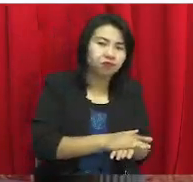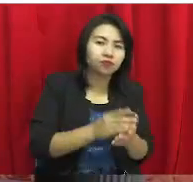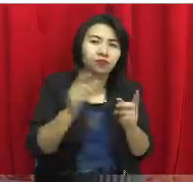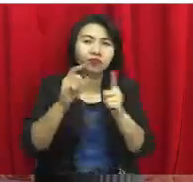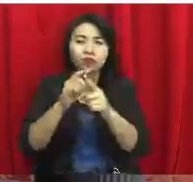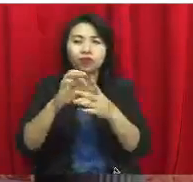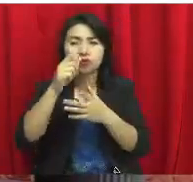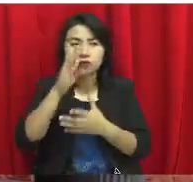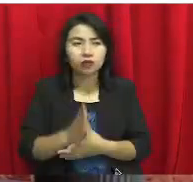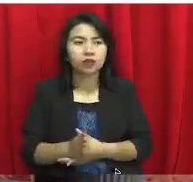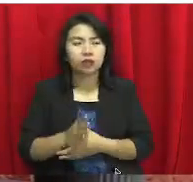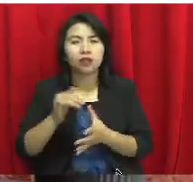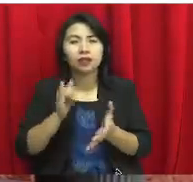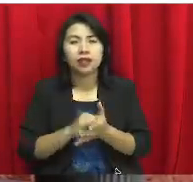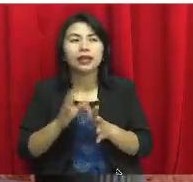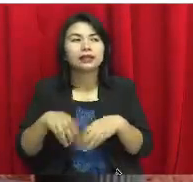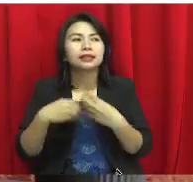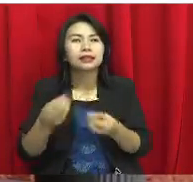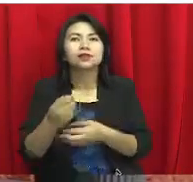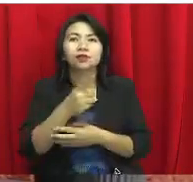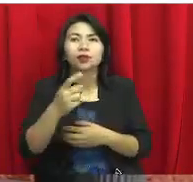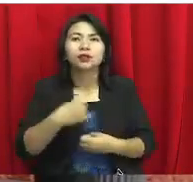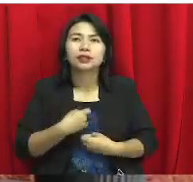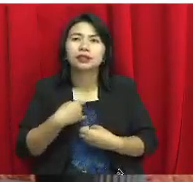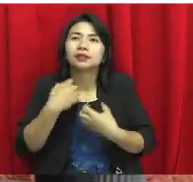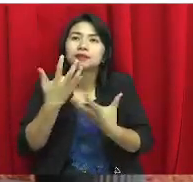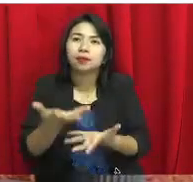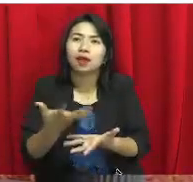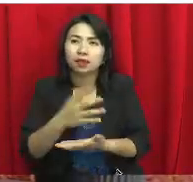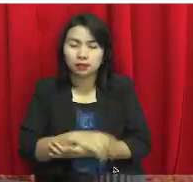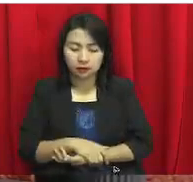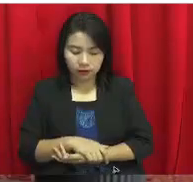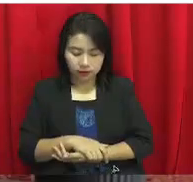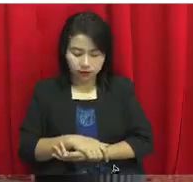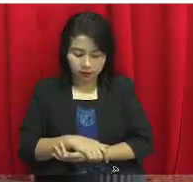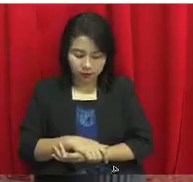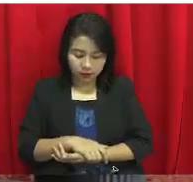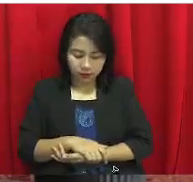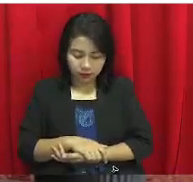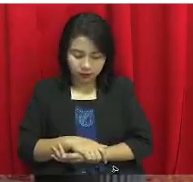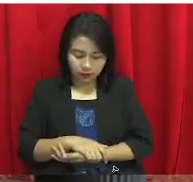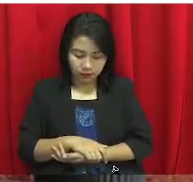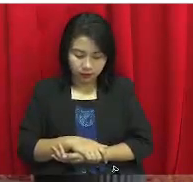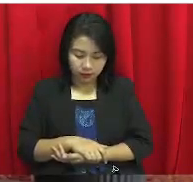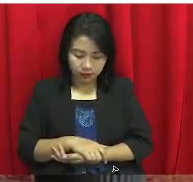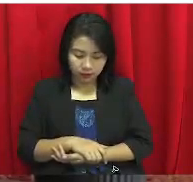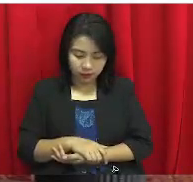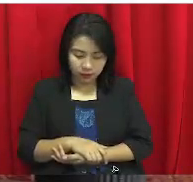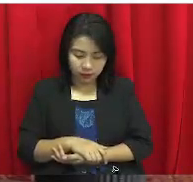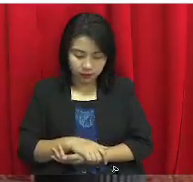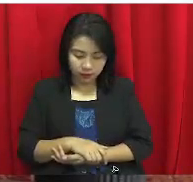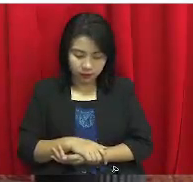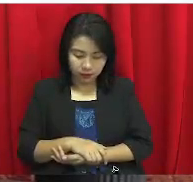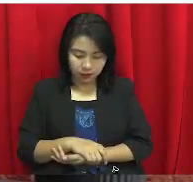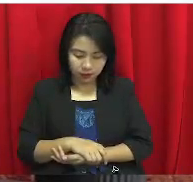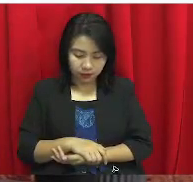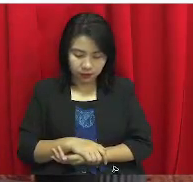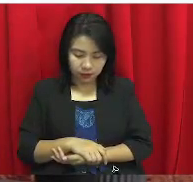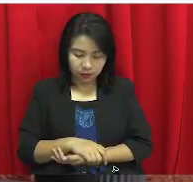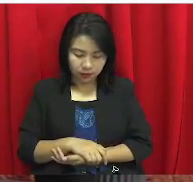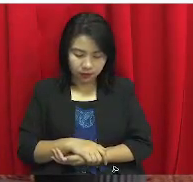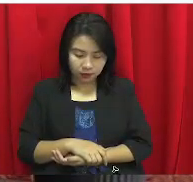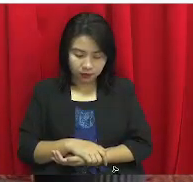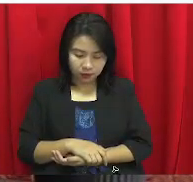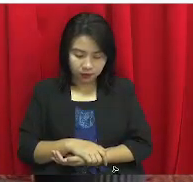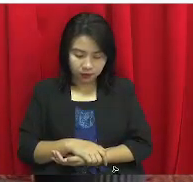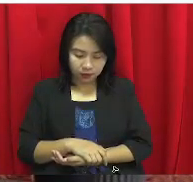that inspired. That is inspired. Di ba? mas pinipili mo na isarado ito at sundin yung gusto mo.